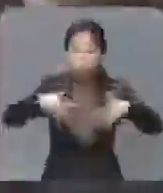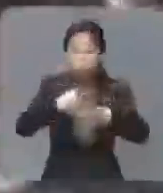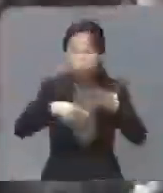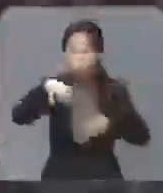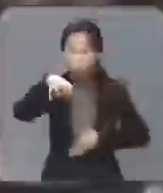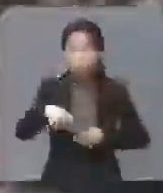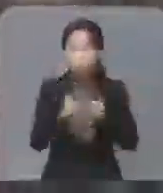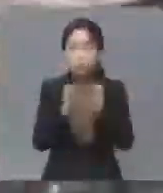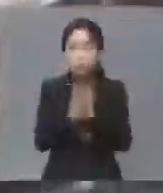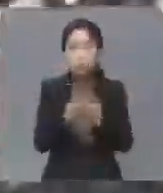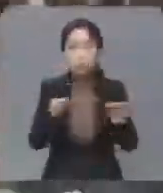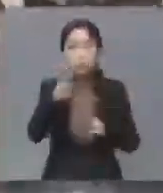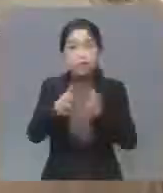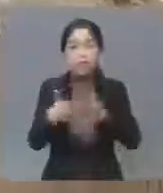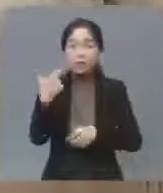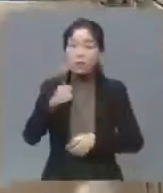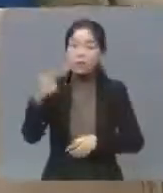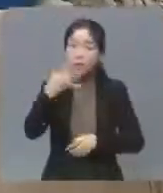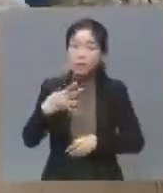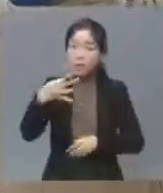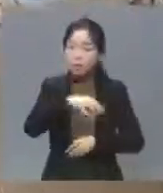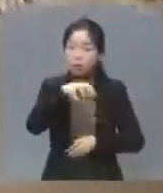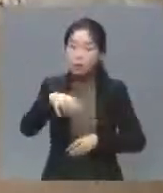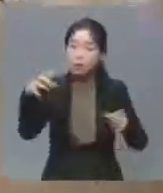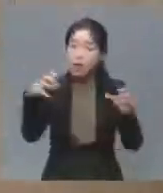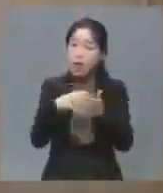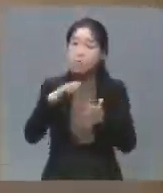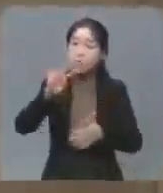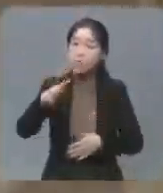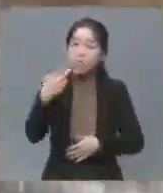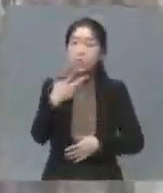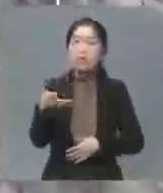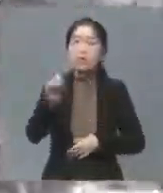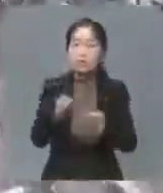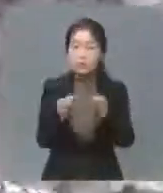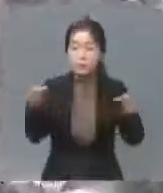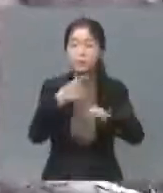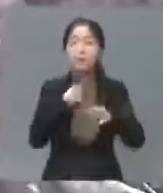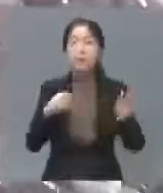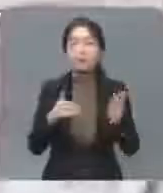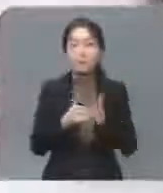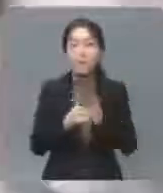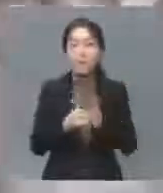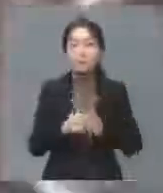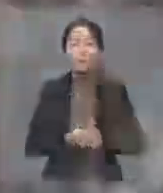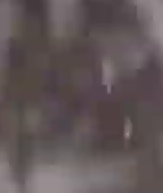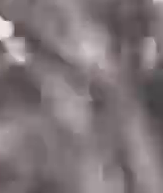지역 직불제 사업으로 6만 4천여 억 가에 모두 407억 원의 소득을 보전했습니다.